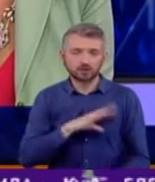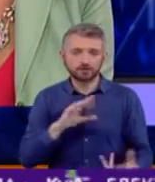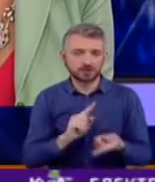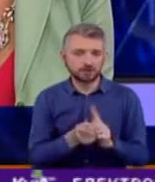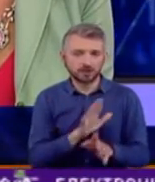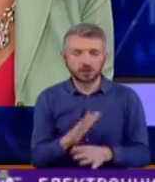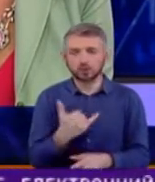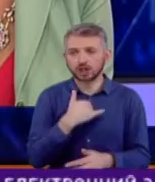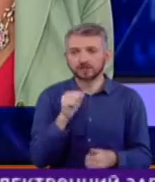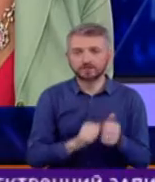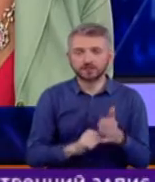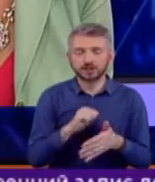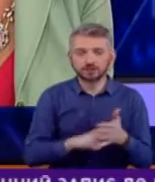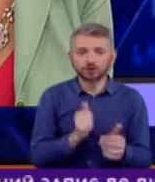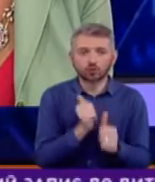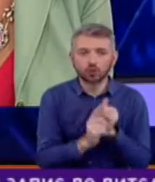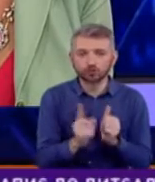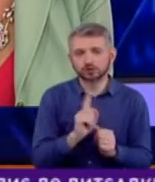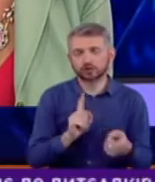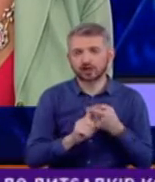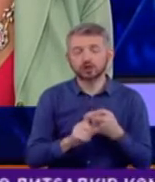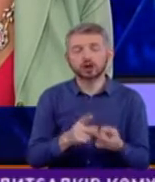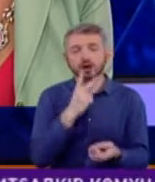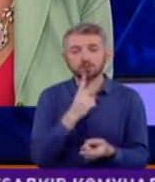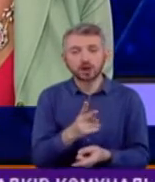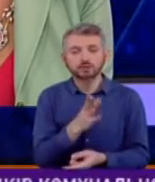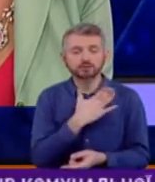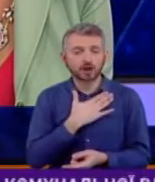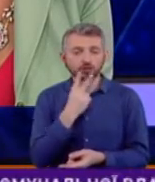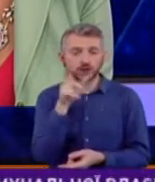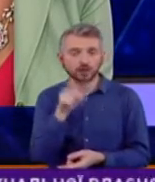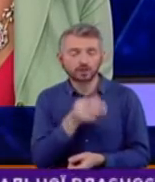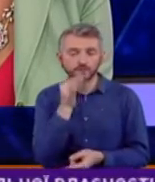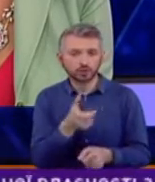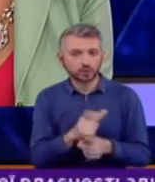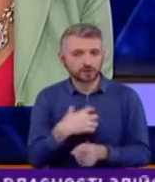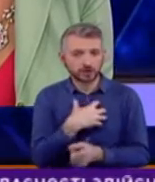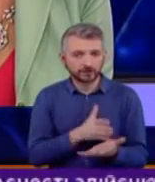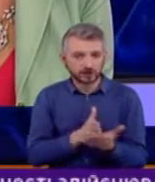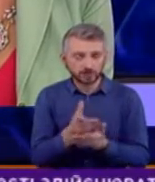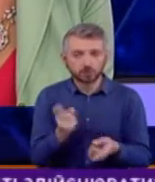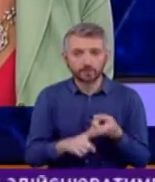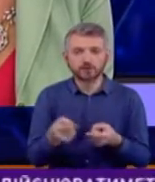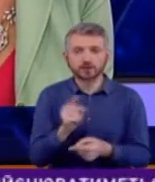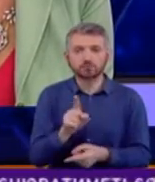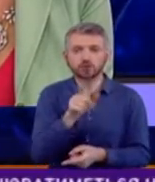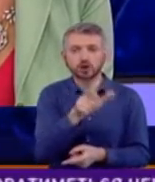у нас від кожного щось залежить. Але дійсно, бачите, от артикулювала наша глядачка дуже важливий аспект, який пов'язаний з тим, що люди